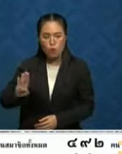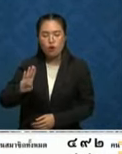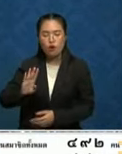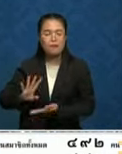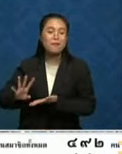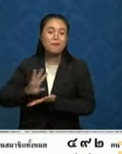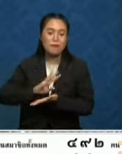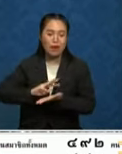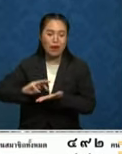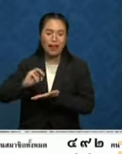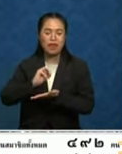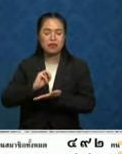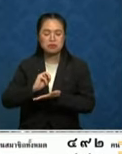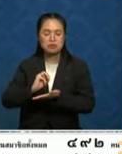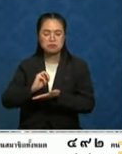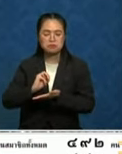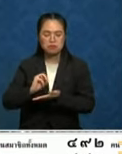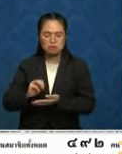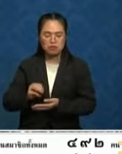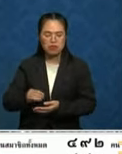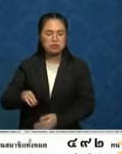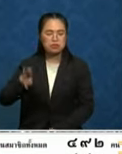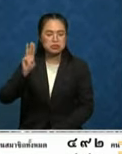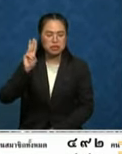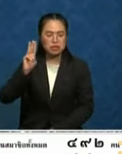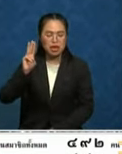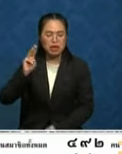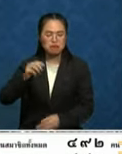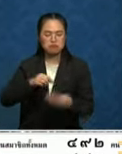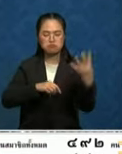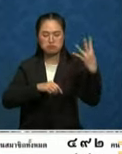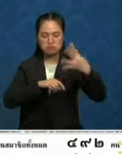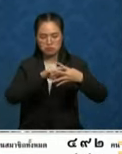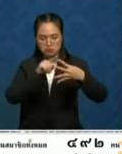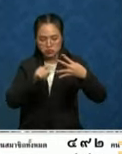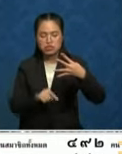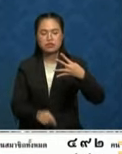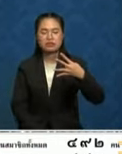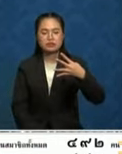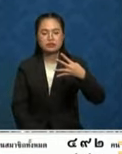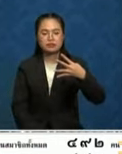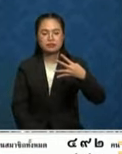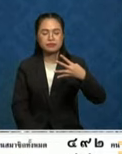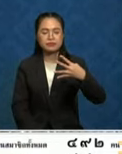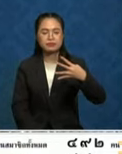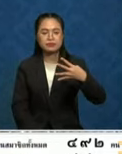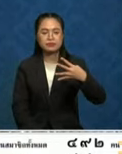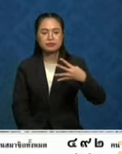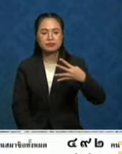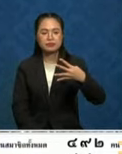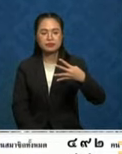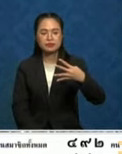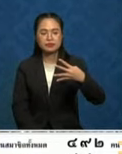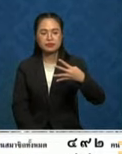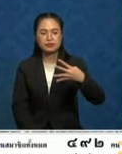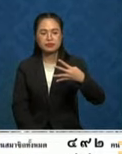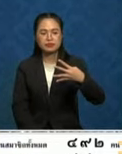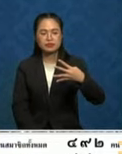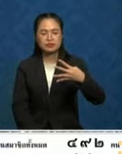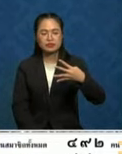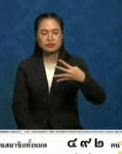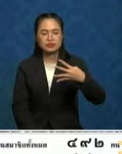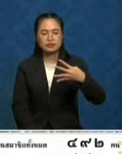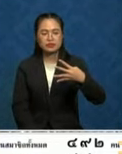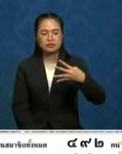มี 4พันธกิจนะคะซึ่งดิฉันได้ศึกษาและดูมาตรงนี้ว่าจะมีประเรื่อง